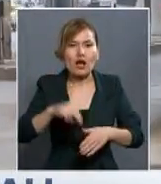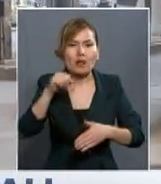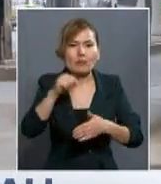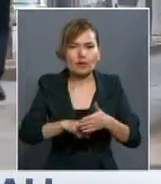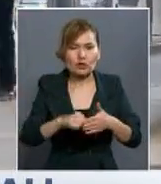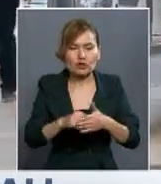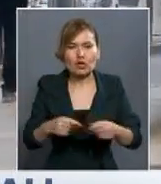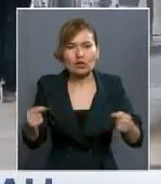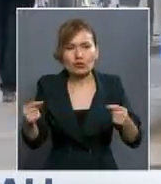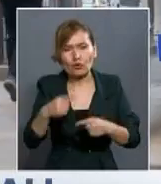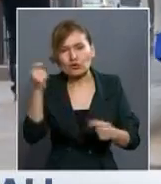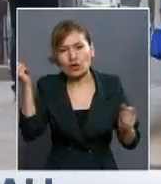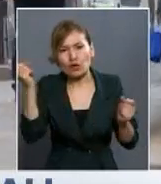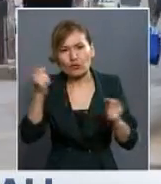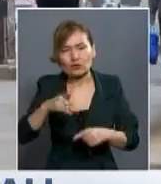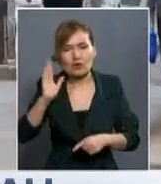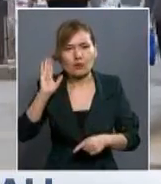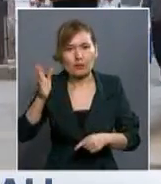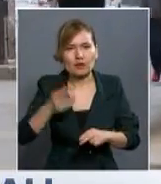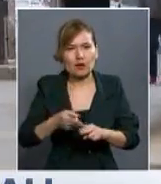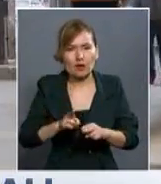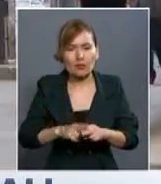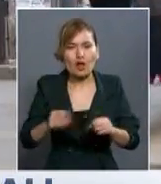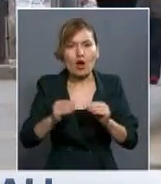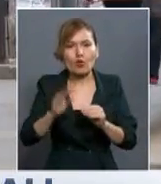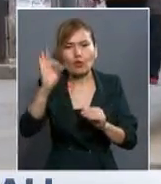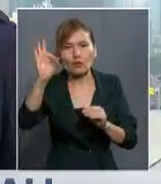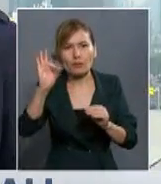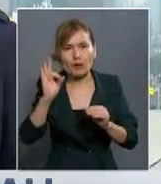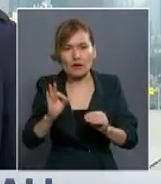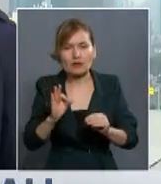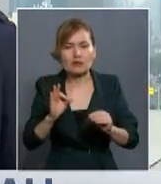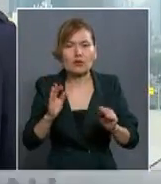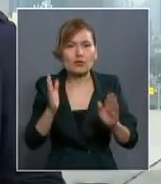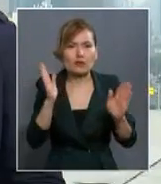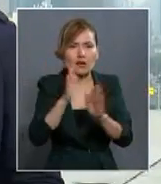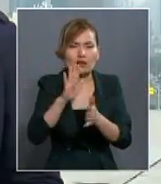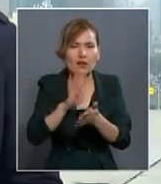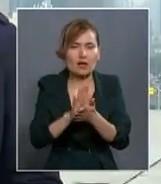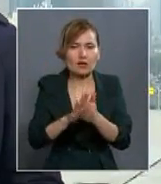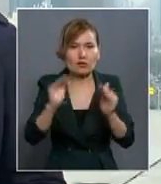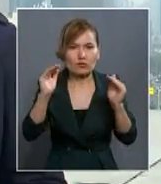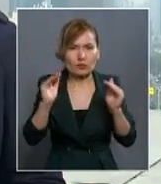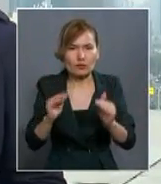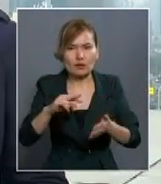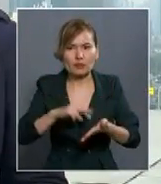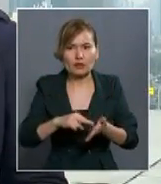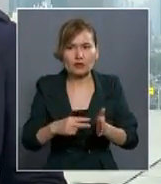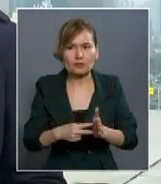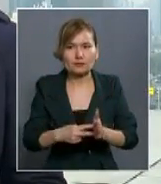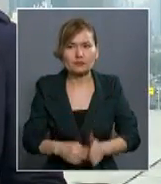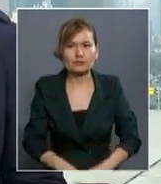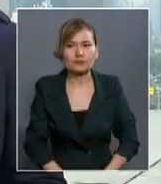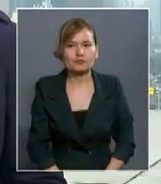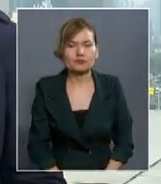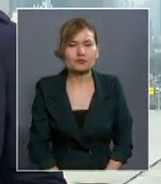деңгейін осыдан 5 жыл бұрынғы көрсеткіштен 10% төмендету көзделген. Нұрбек Бекен, Жансуй, хабар 24. Бейжіңнен.